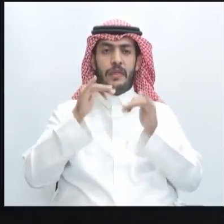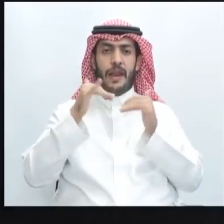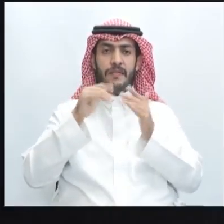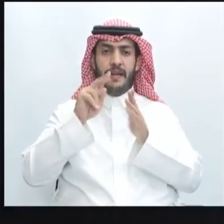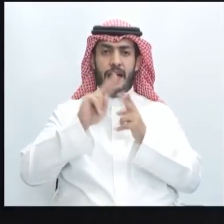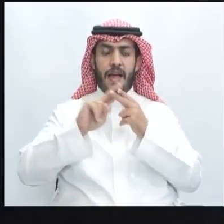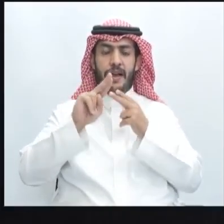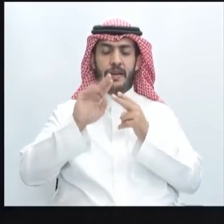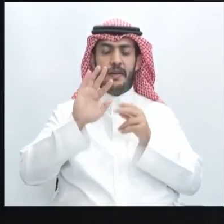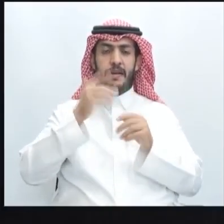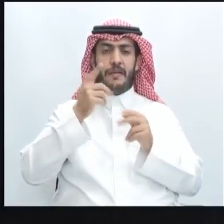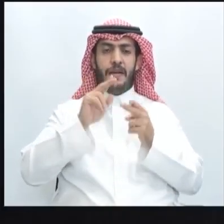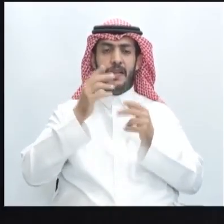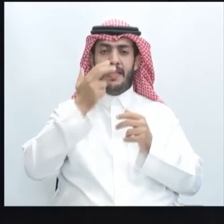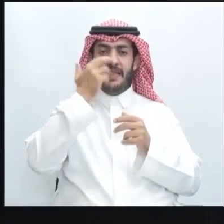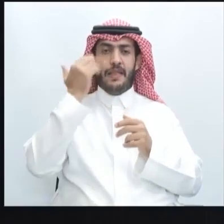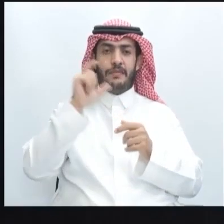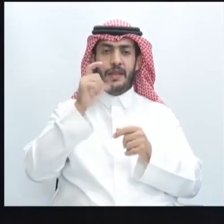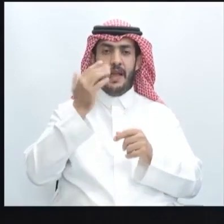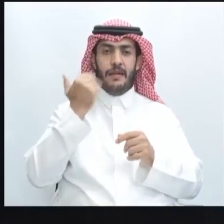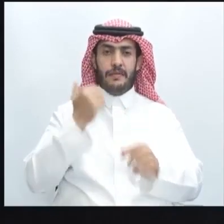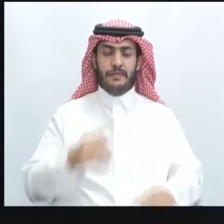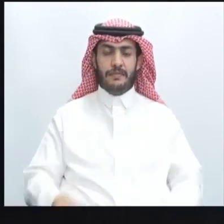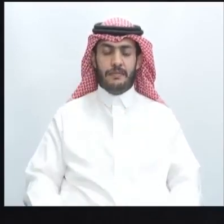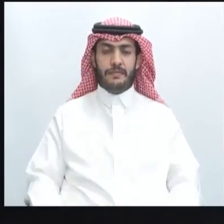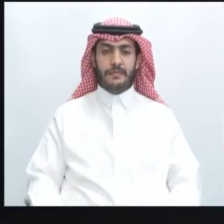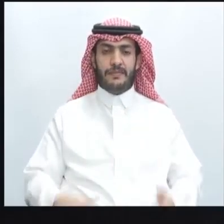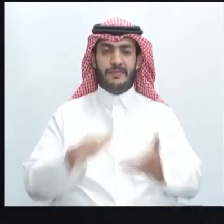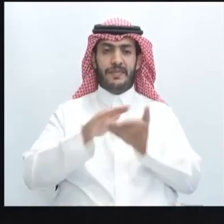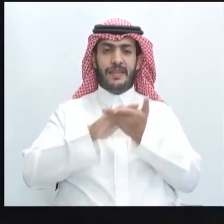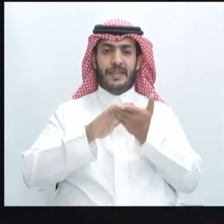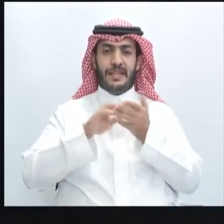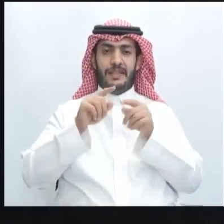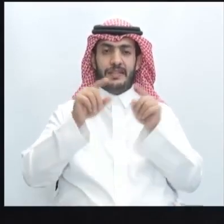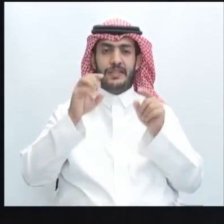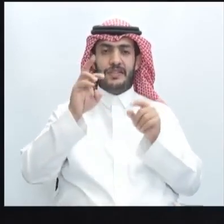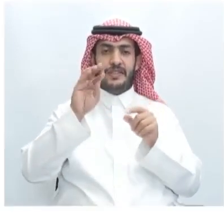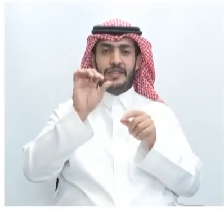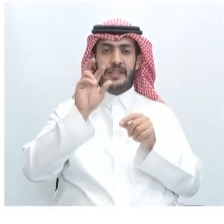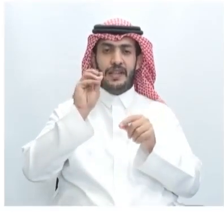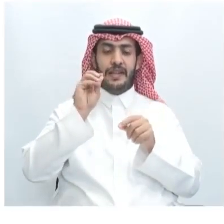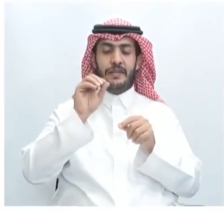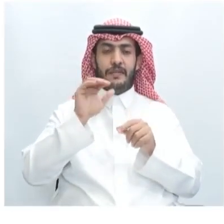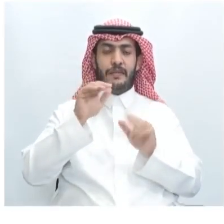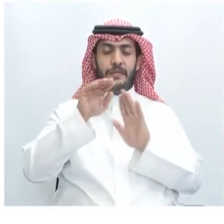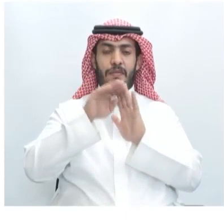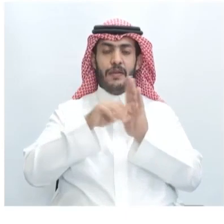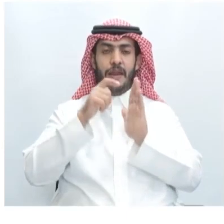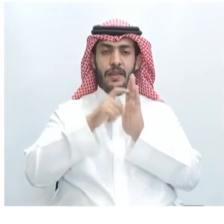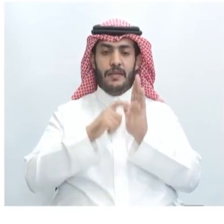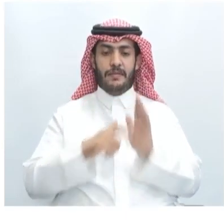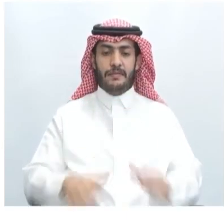وكيف كانت حال الجزيره العربيه قبل الاسلام في امور القانونيه وكذلك في